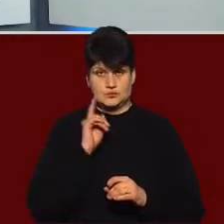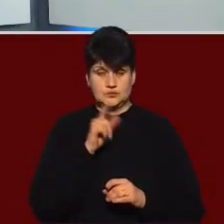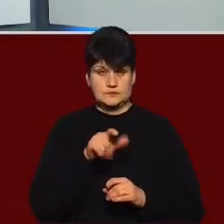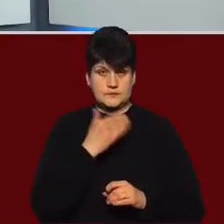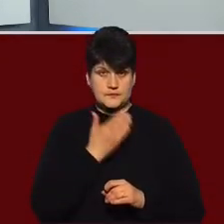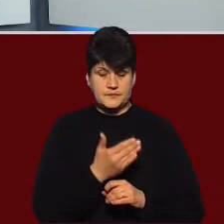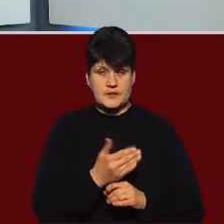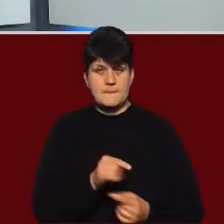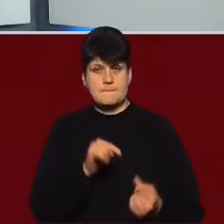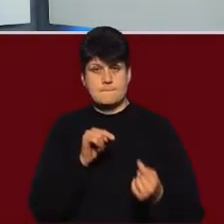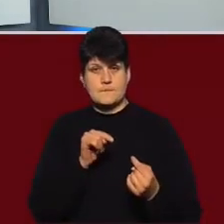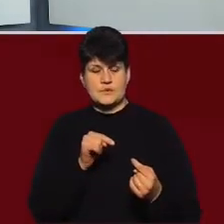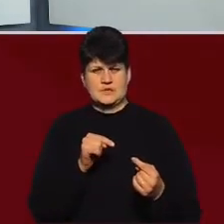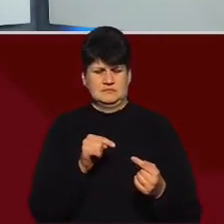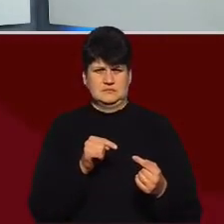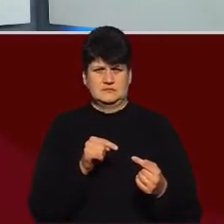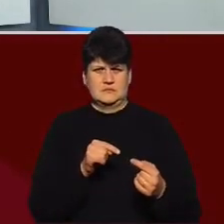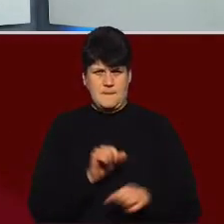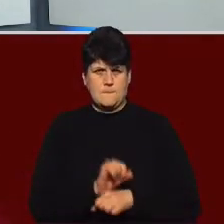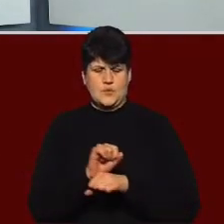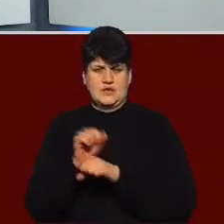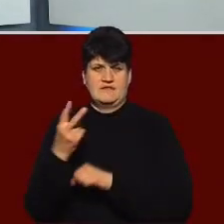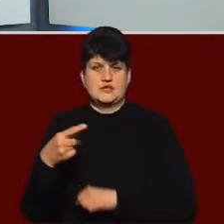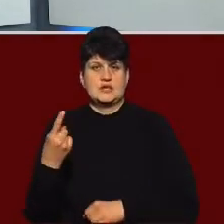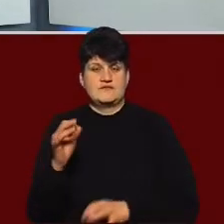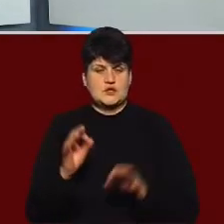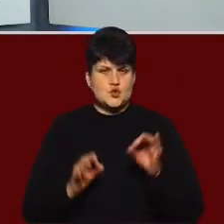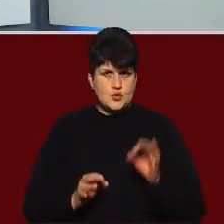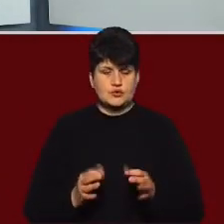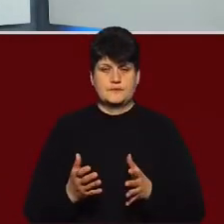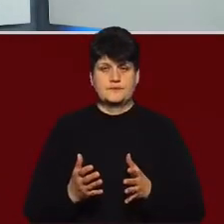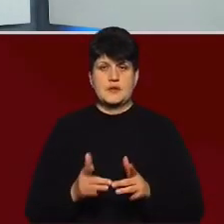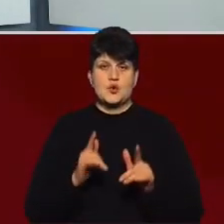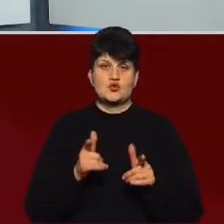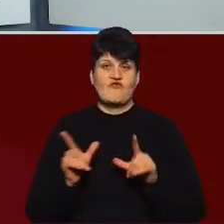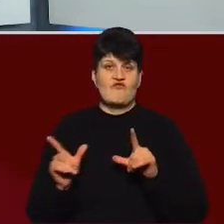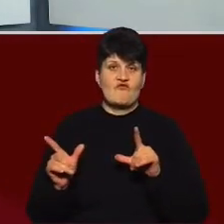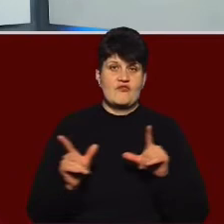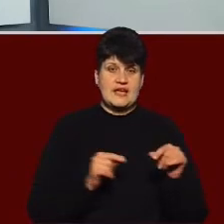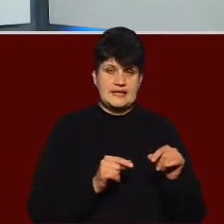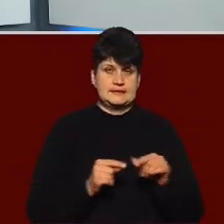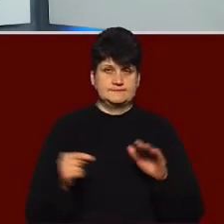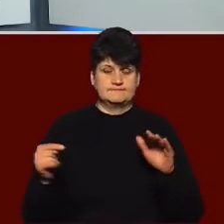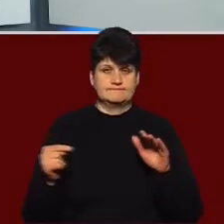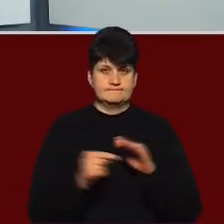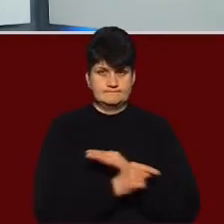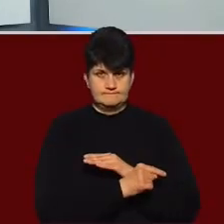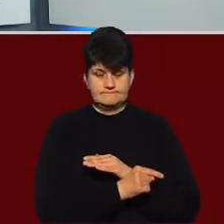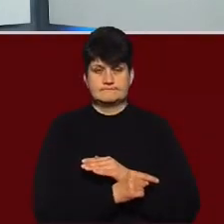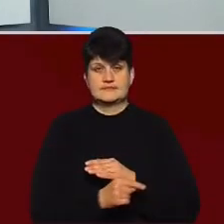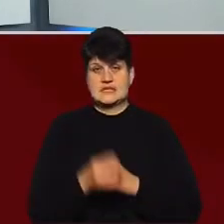Протистояти іншими способами, як от протестами, 21% готові. Про готовність виїхати в безпечніший регіон заявили